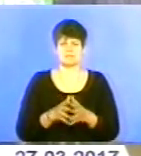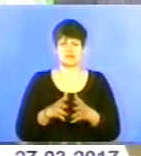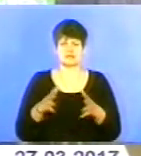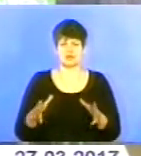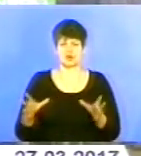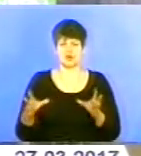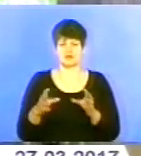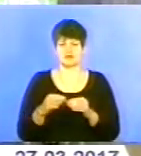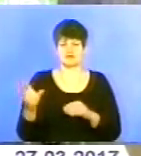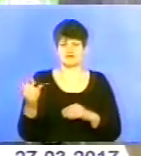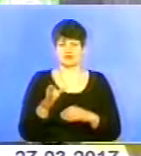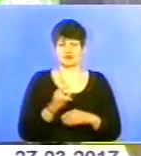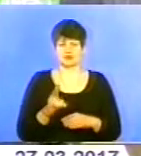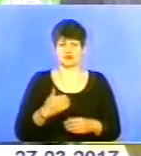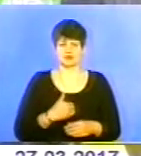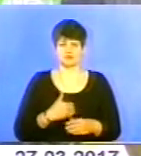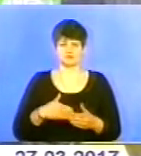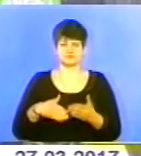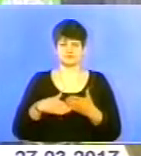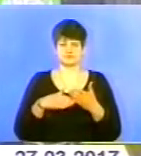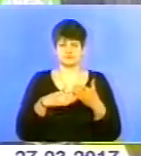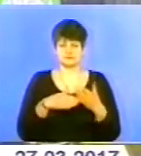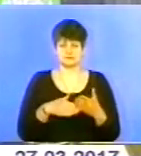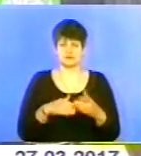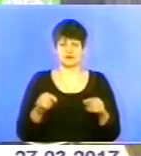об'єднати всіх тих, хто готовий долучатися до